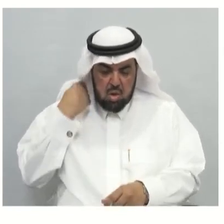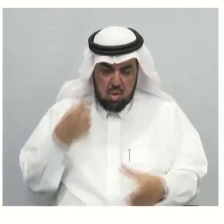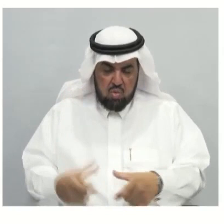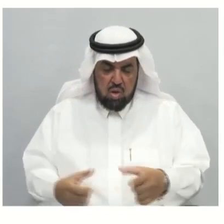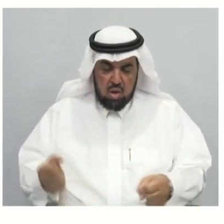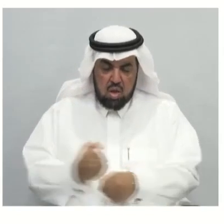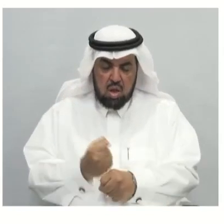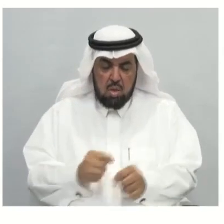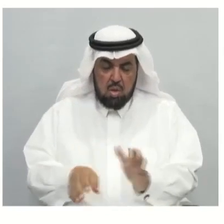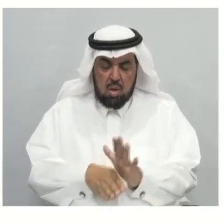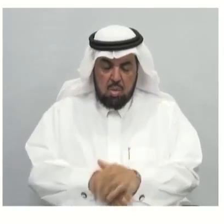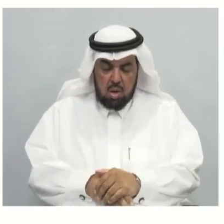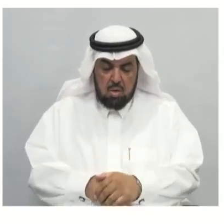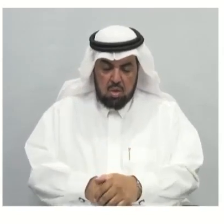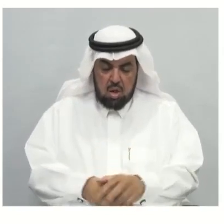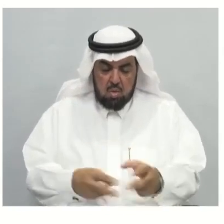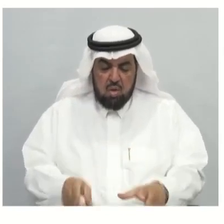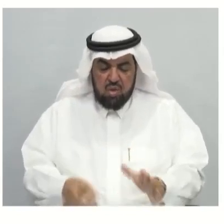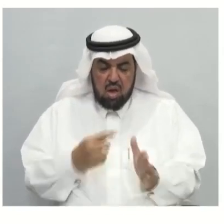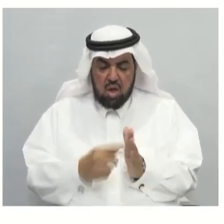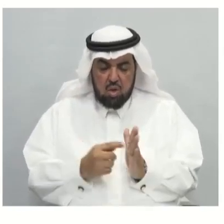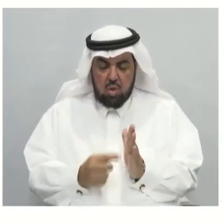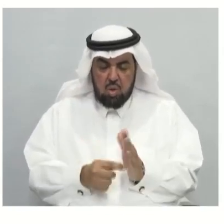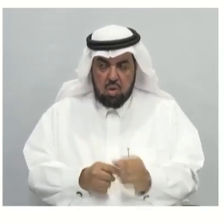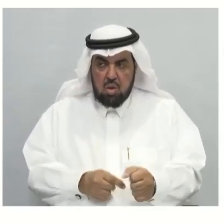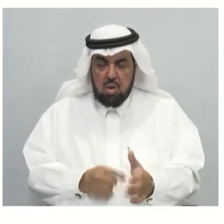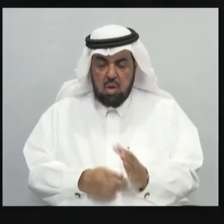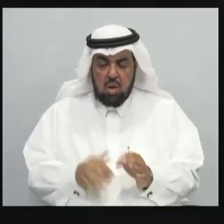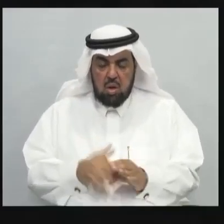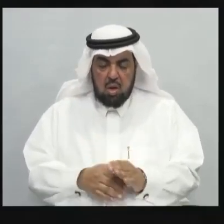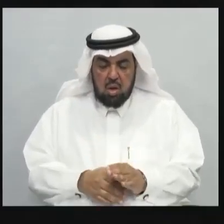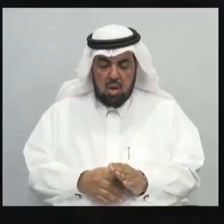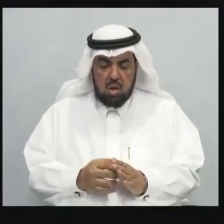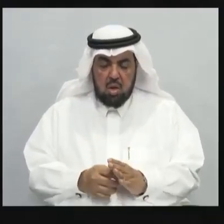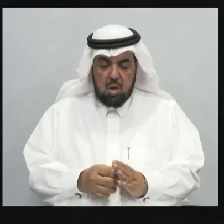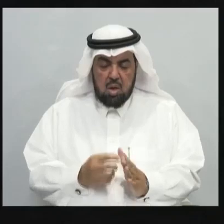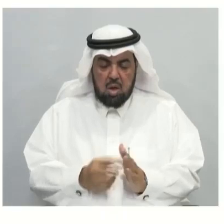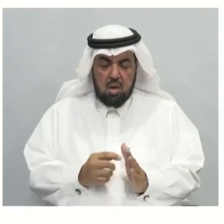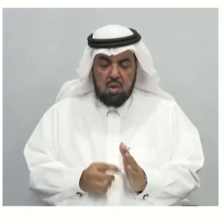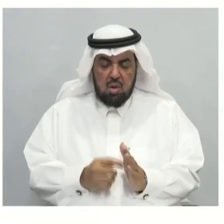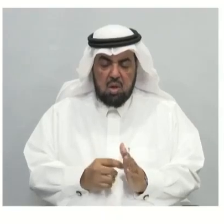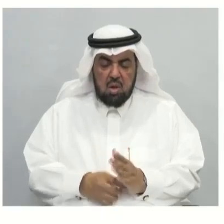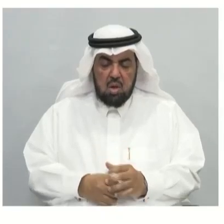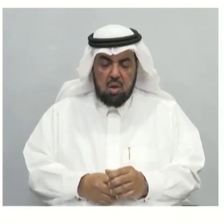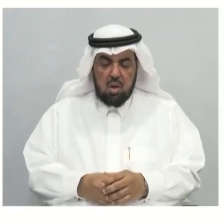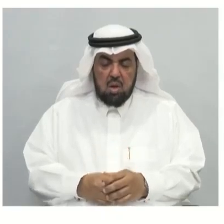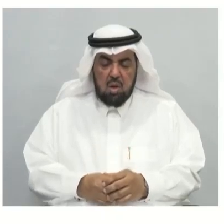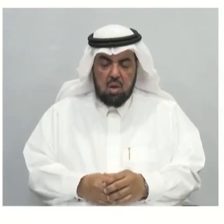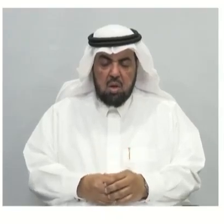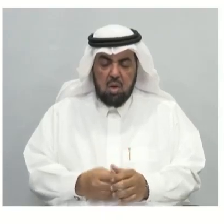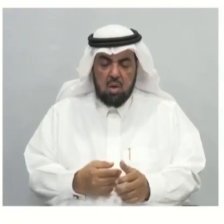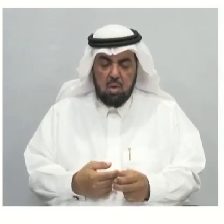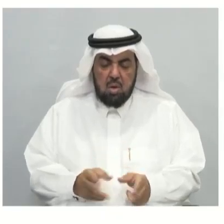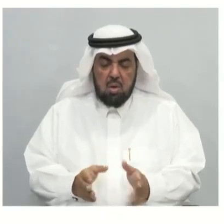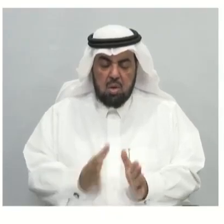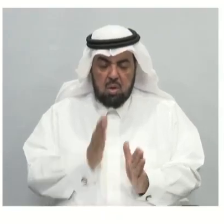استخدام البرنامج الموافقه على الشروط عندما تقوم بالدخول على موقع او تحميل تطبيق وقبول ملفات